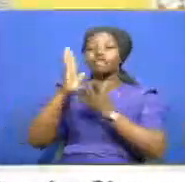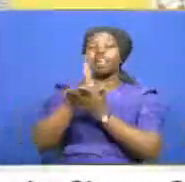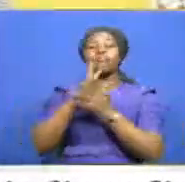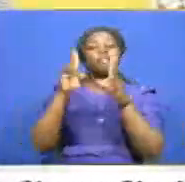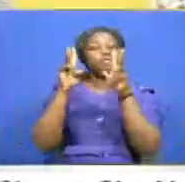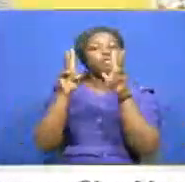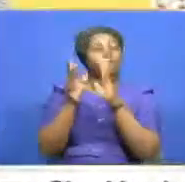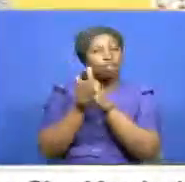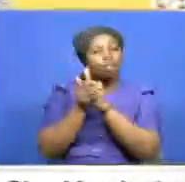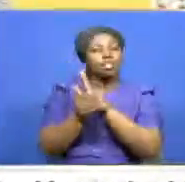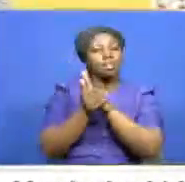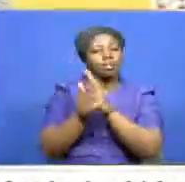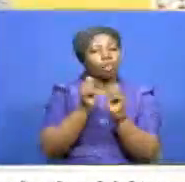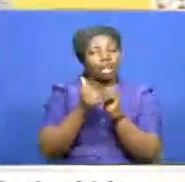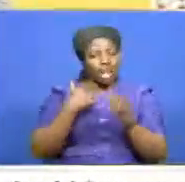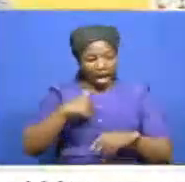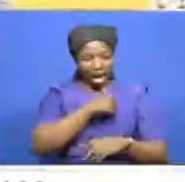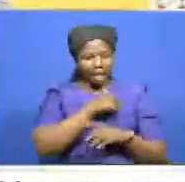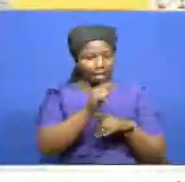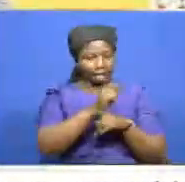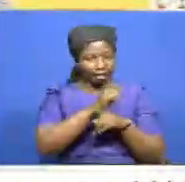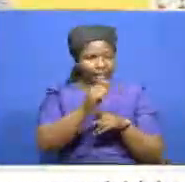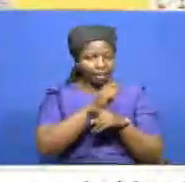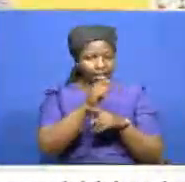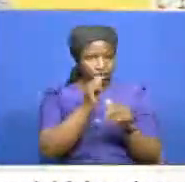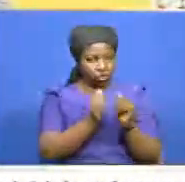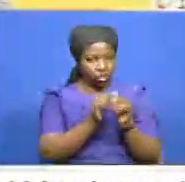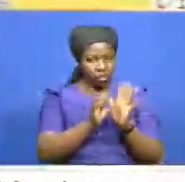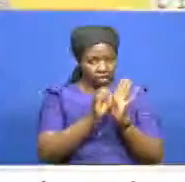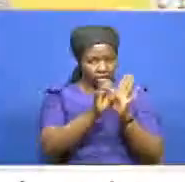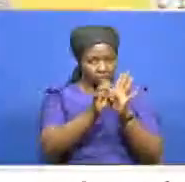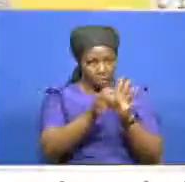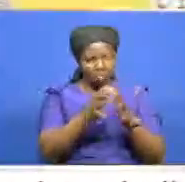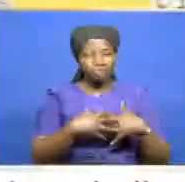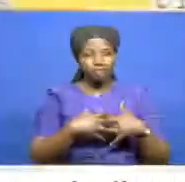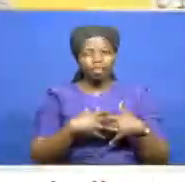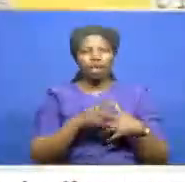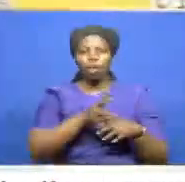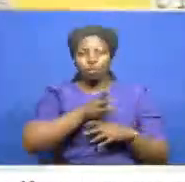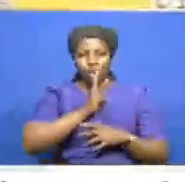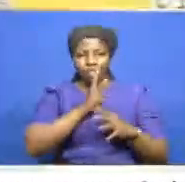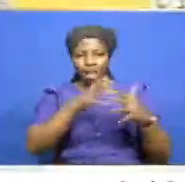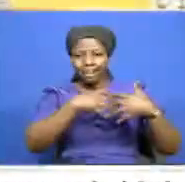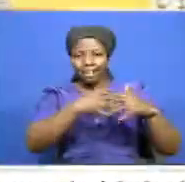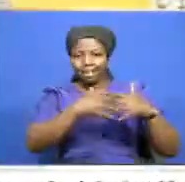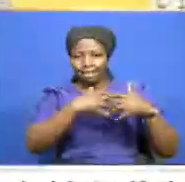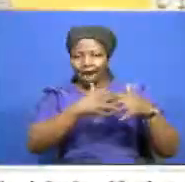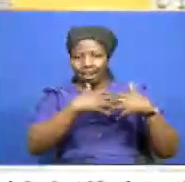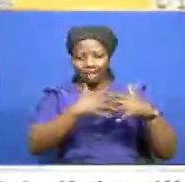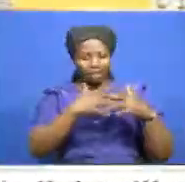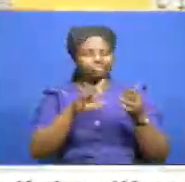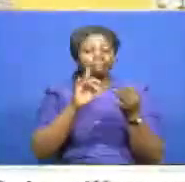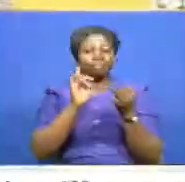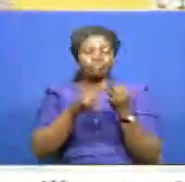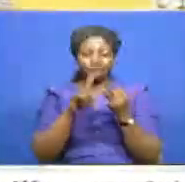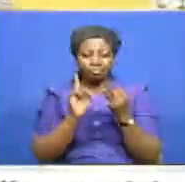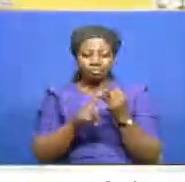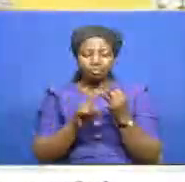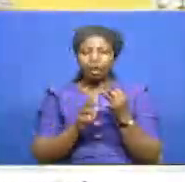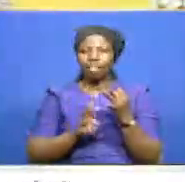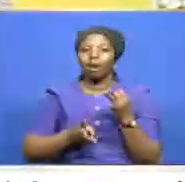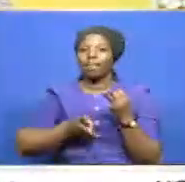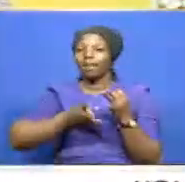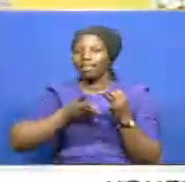tunazo funza huko ni kama uhandisi wa mambo ya maji, that's water engineering, na